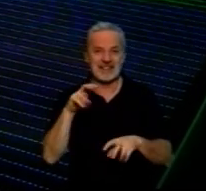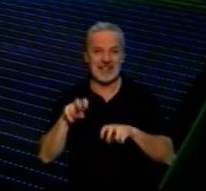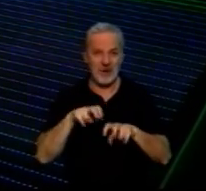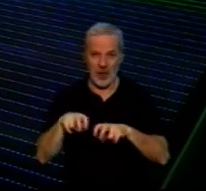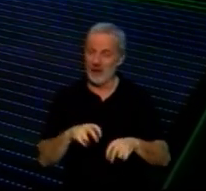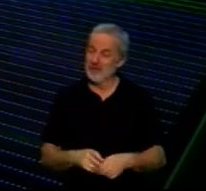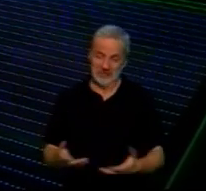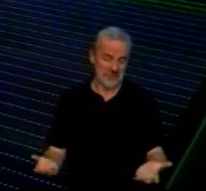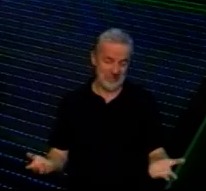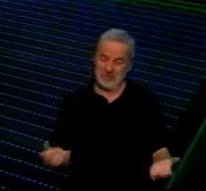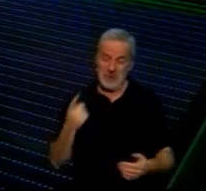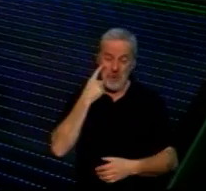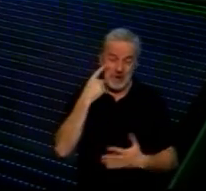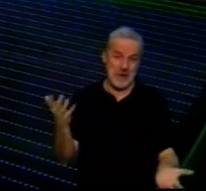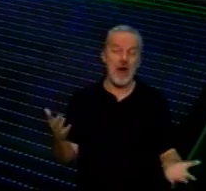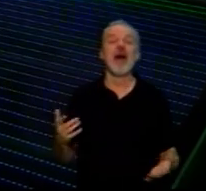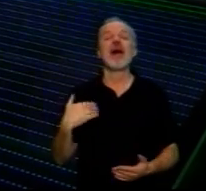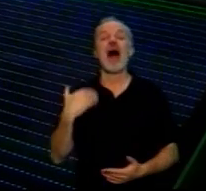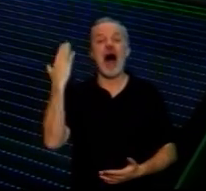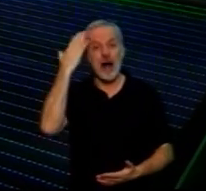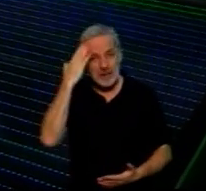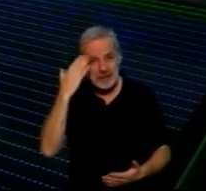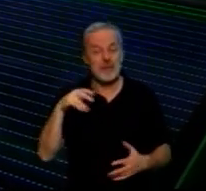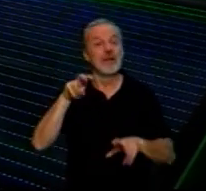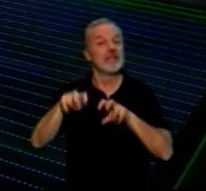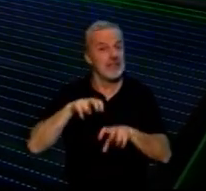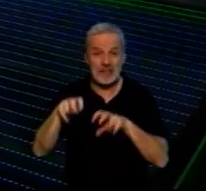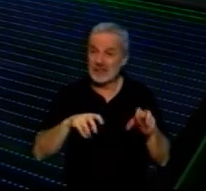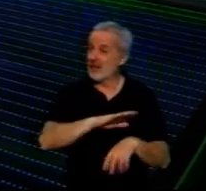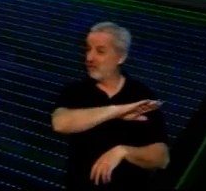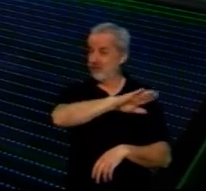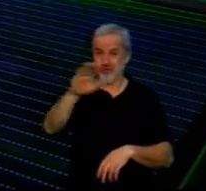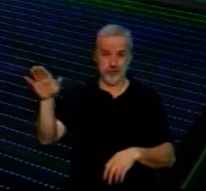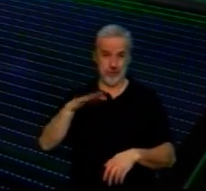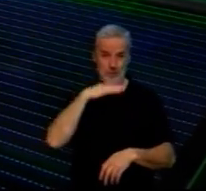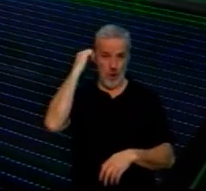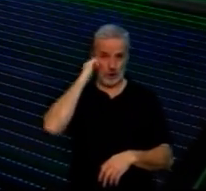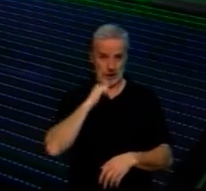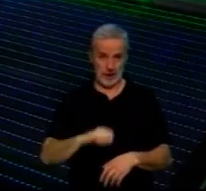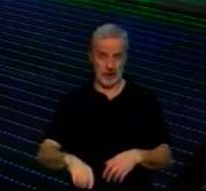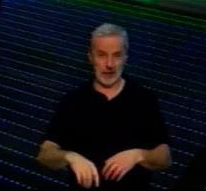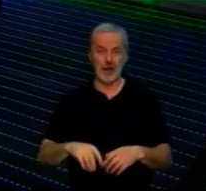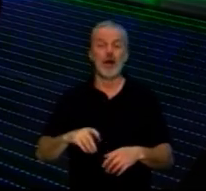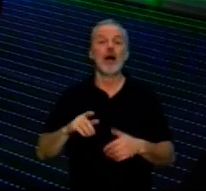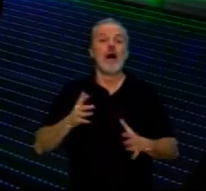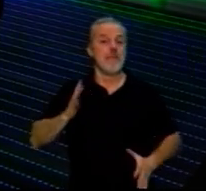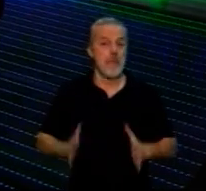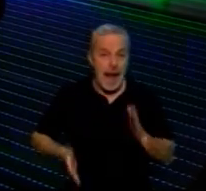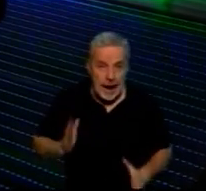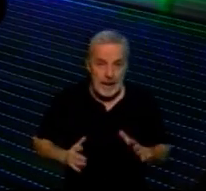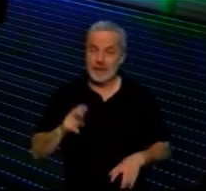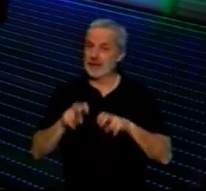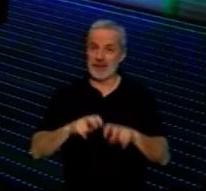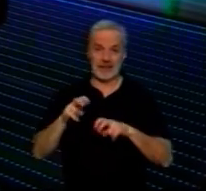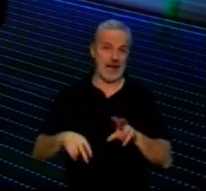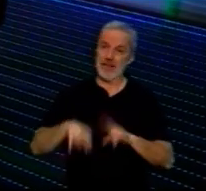z nejrozšířenějších sportů. Myslím si, že na rekreační úrovni spolu s během absolutně nejrozšířenější rekreační sport